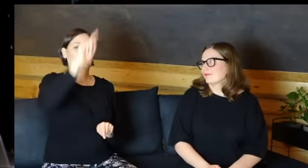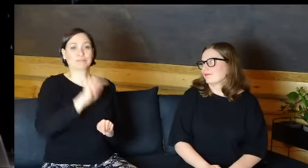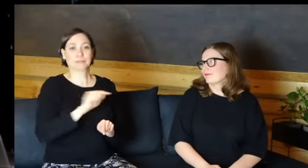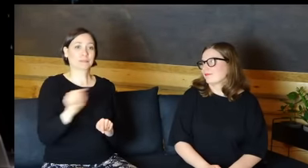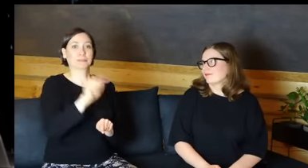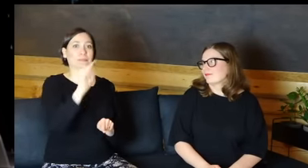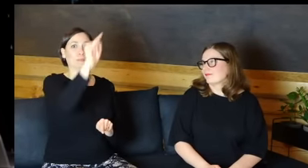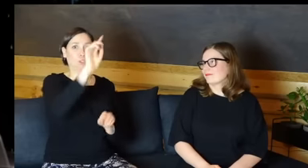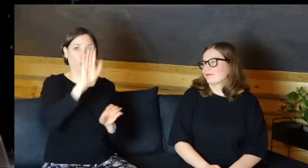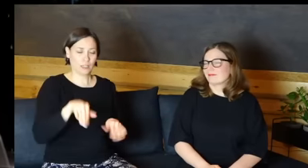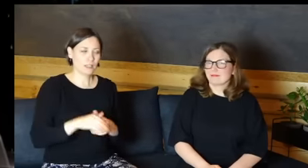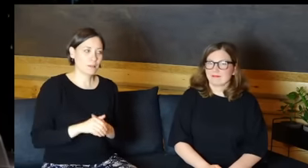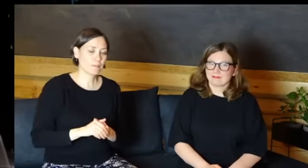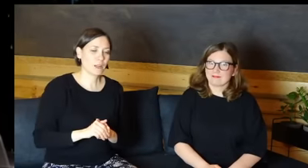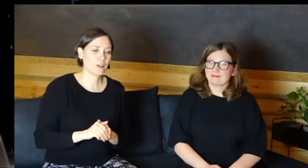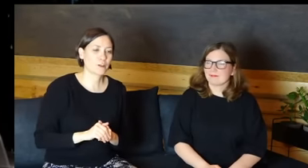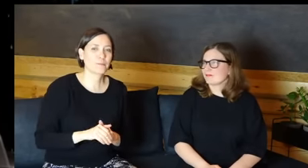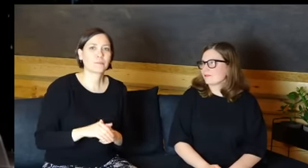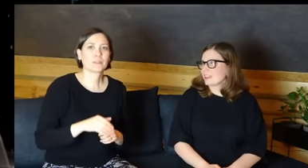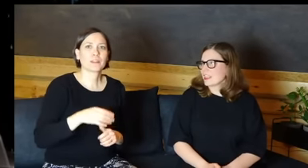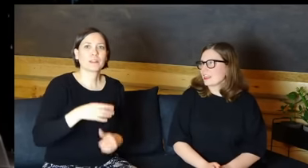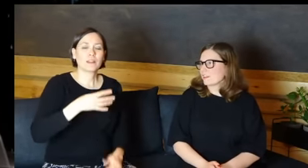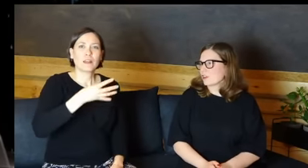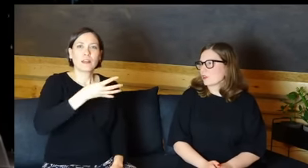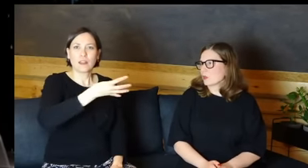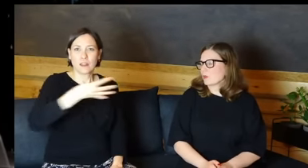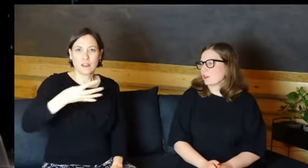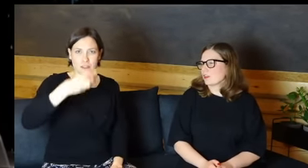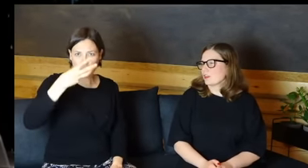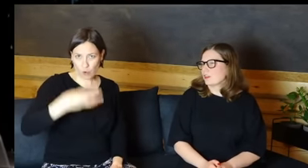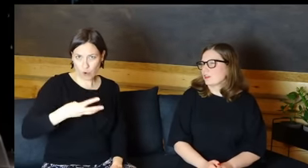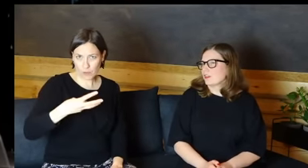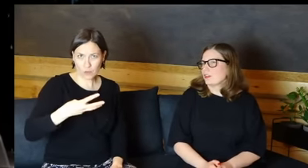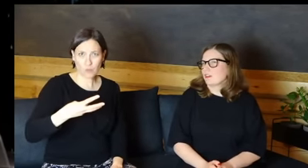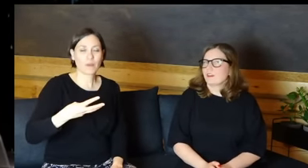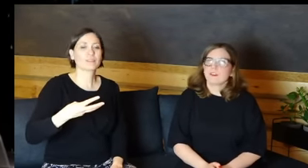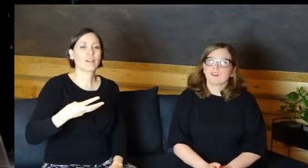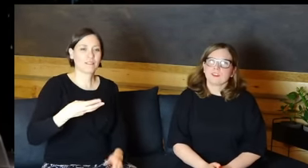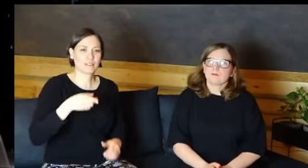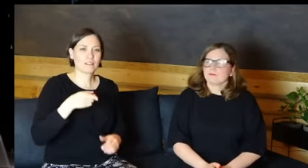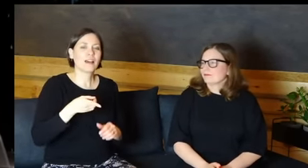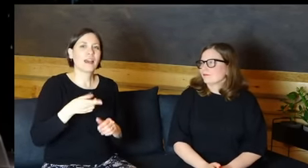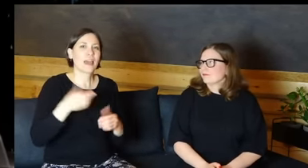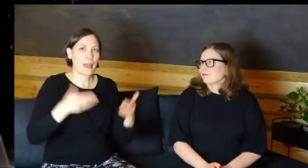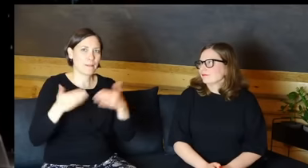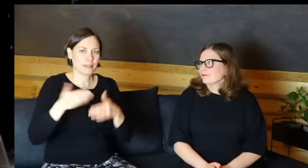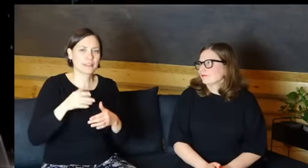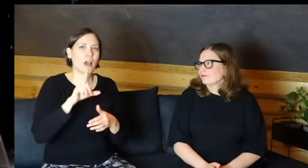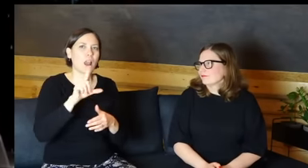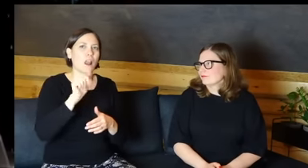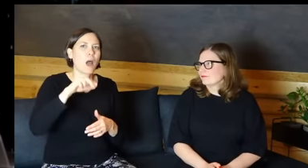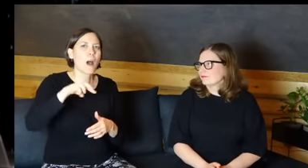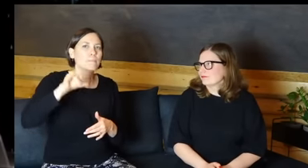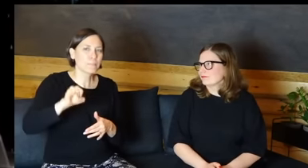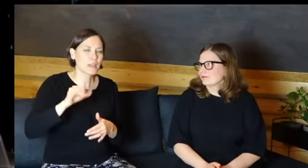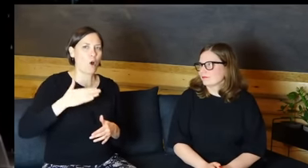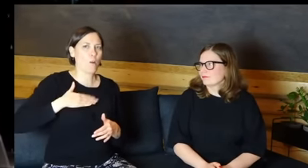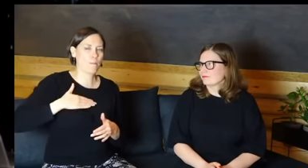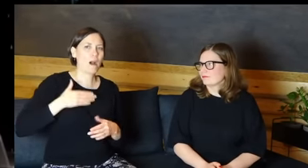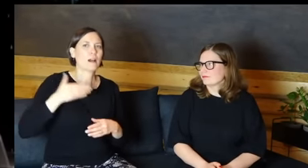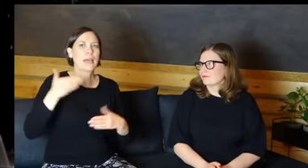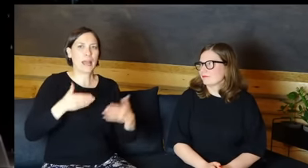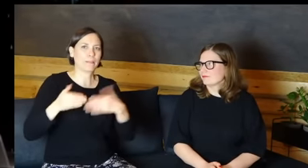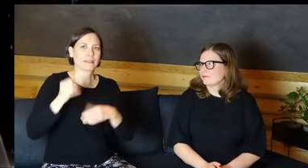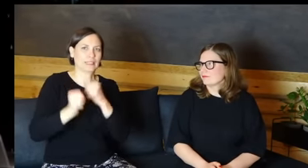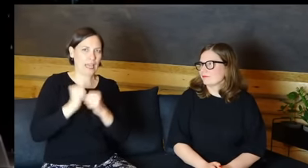4300 betonielementtiä me valmistettiin tuolla tänä vuonna tuolla Lammilla meidän omalla elementtitehtaalla. Se tarkoittaa melkein